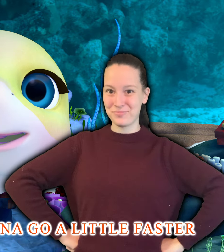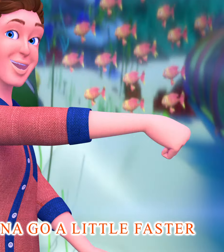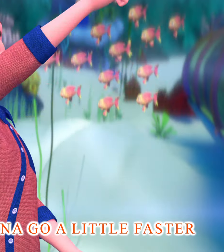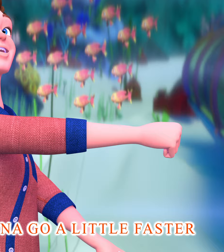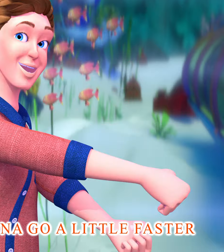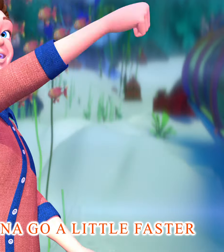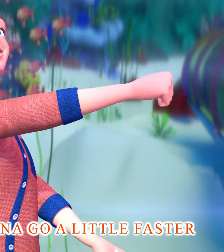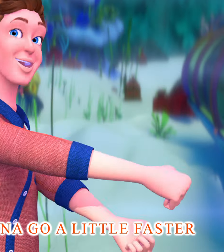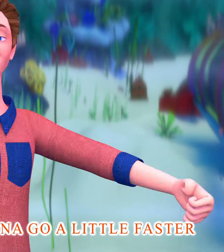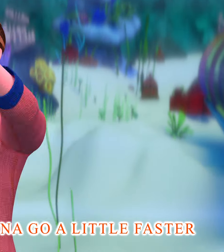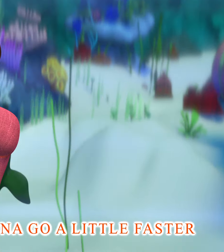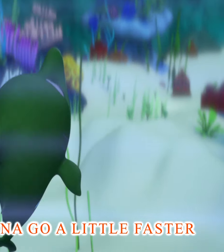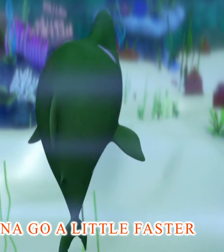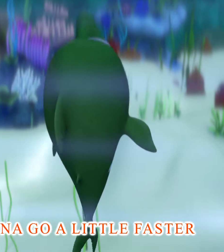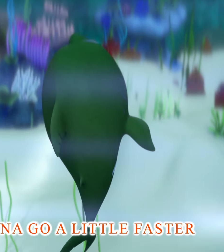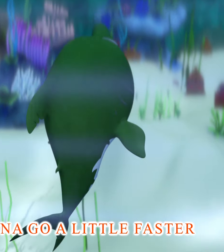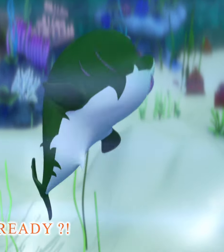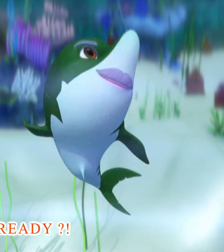終わり